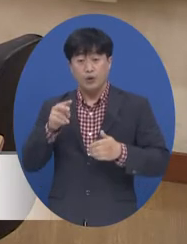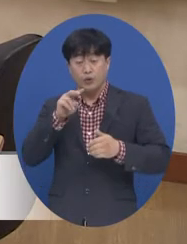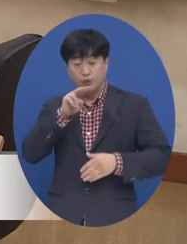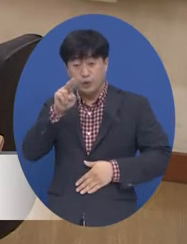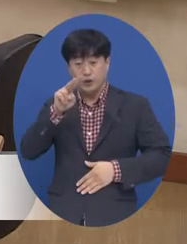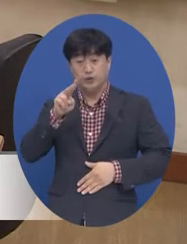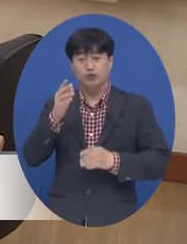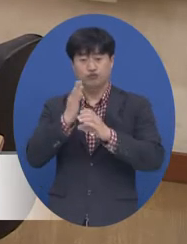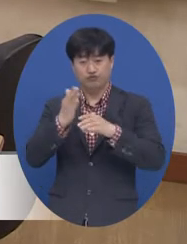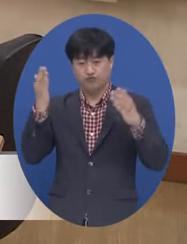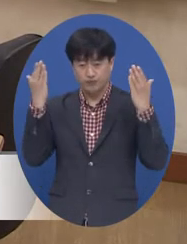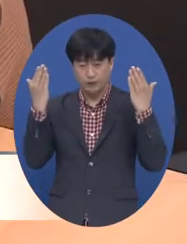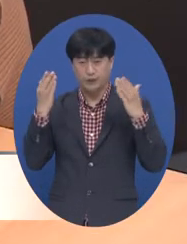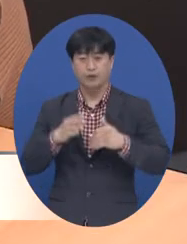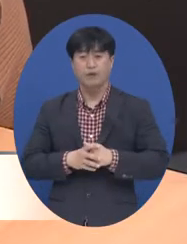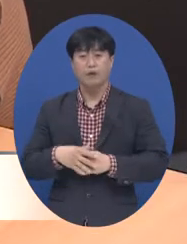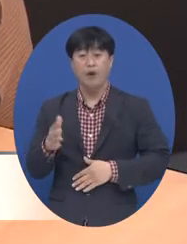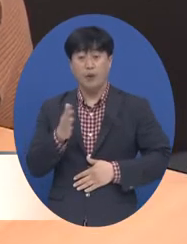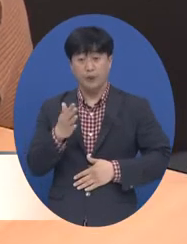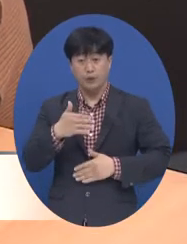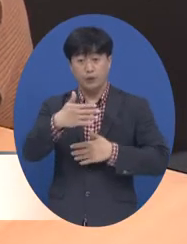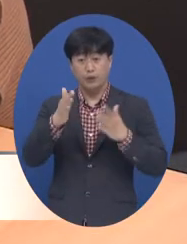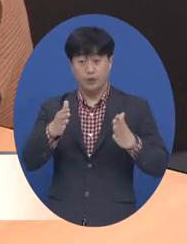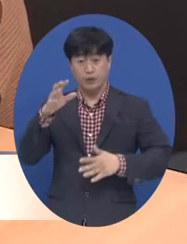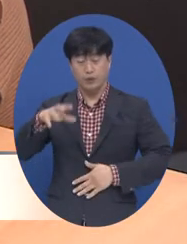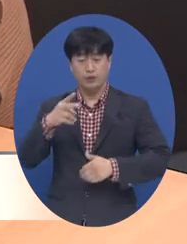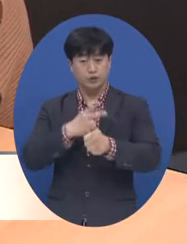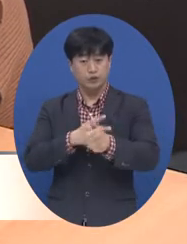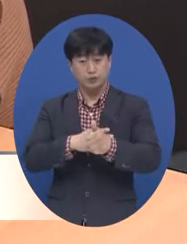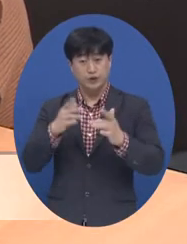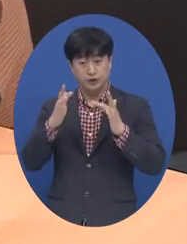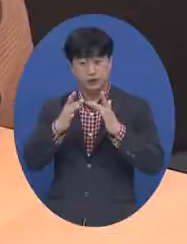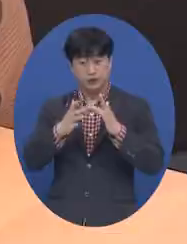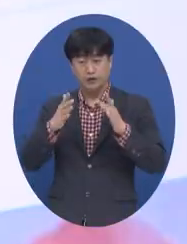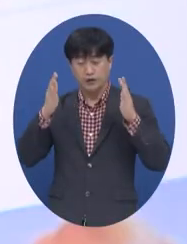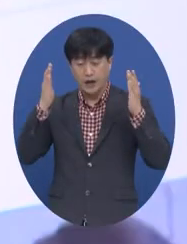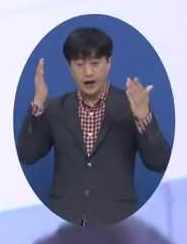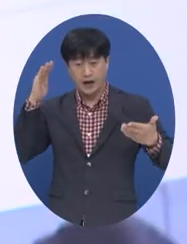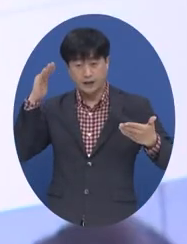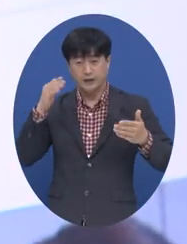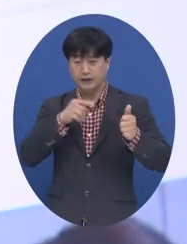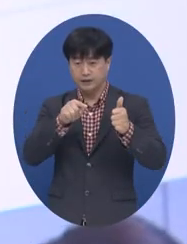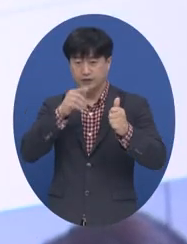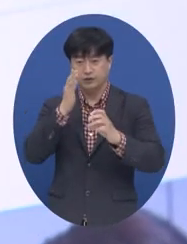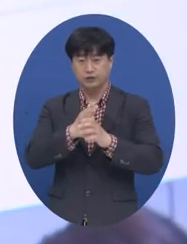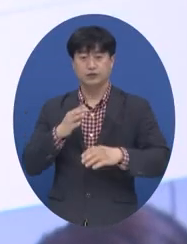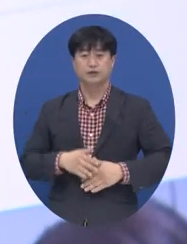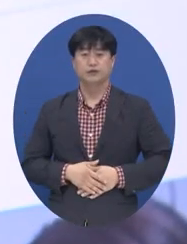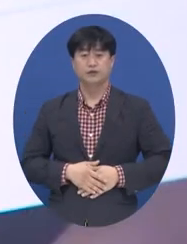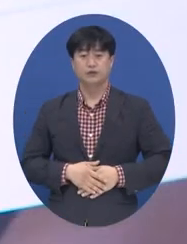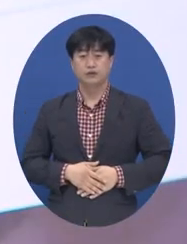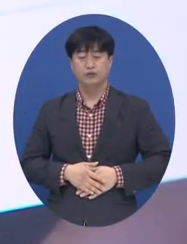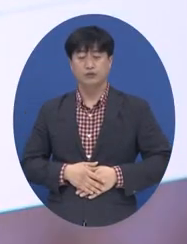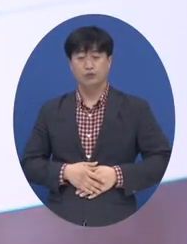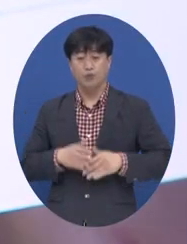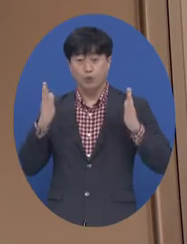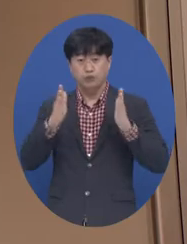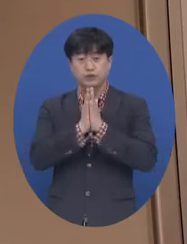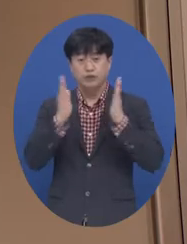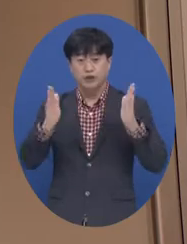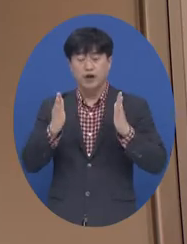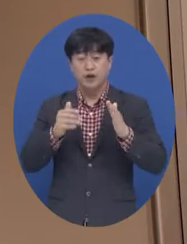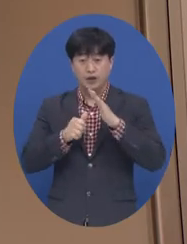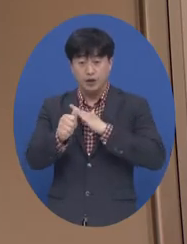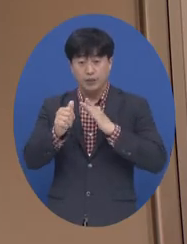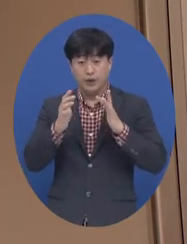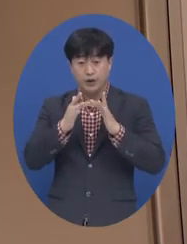용인에 위치한 한 중학교 텅 빈 교실에서 선생님이 원격으로 학생들을 가르치고 있습니다 수업이 시작되고